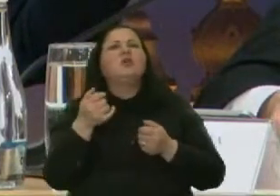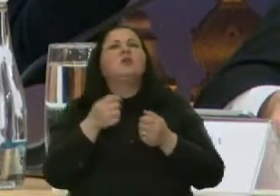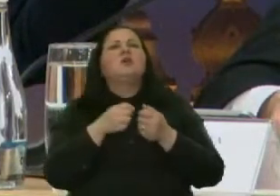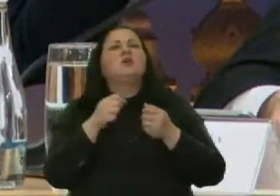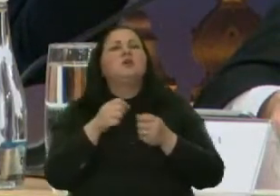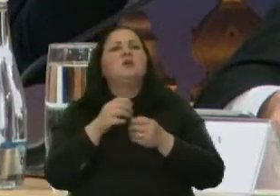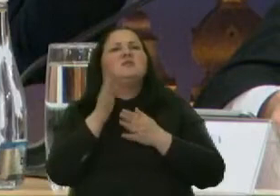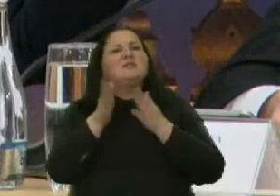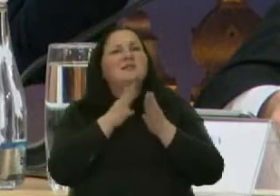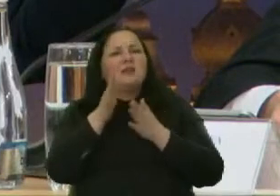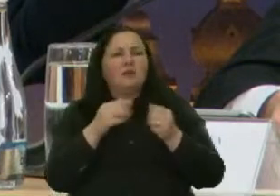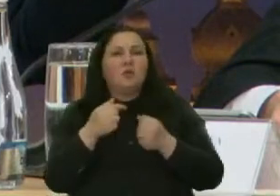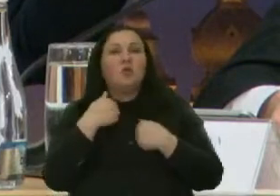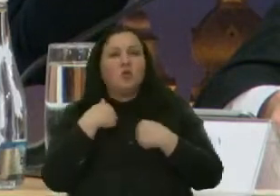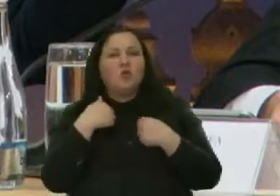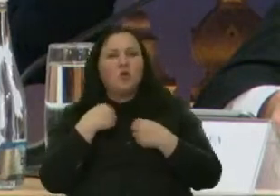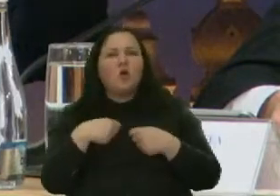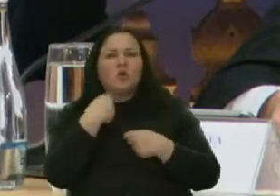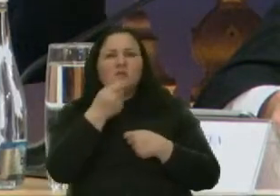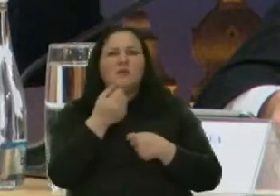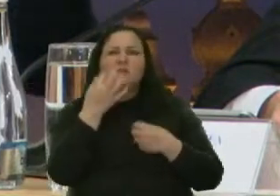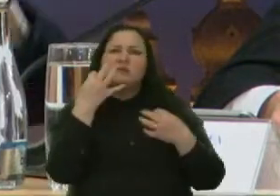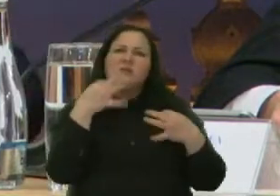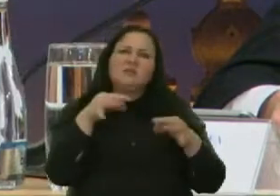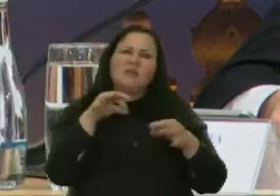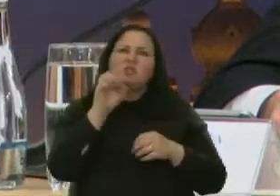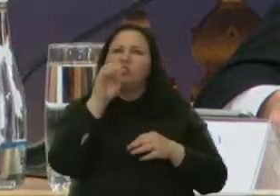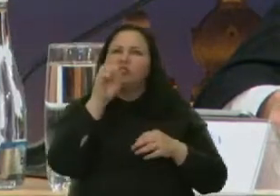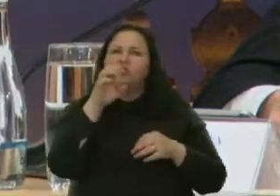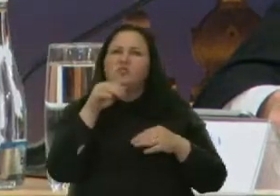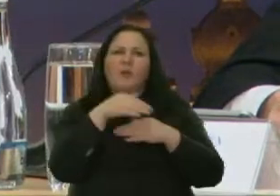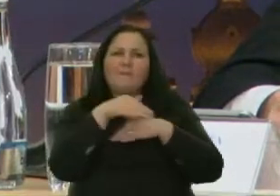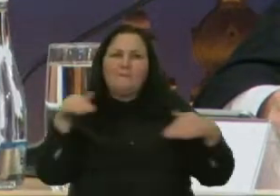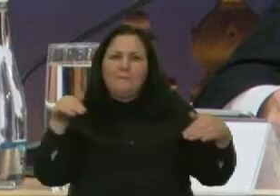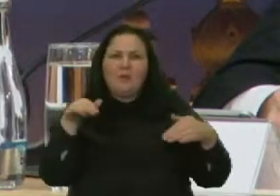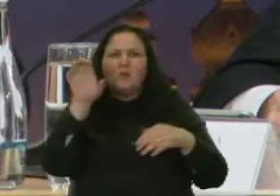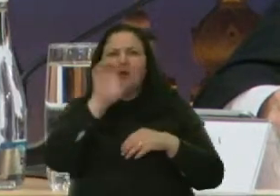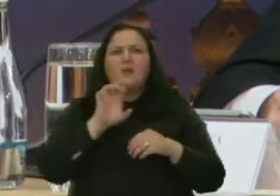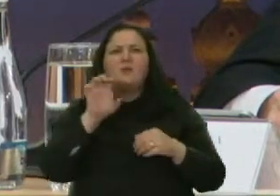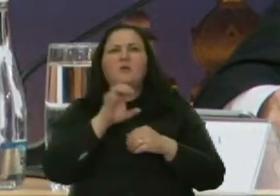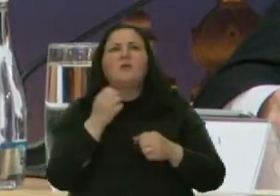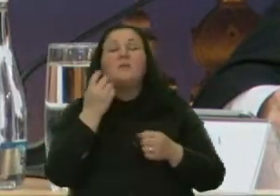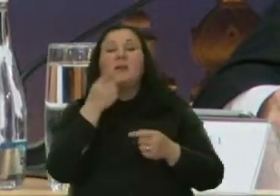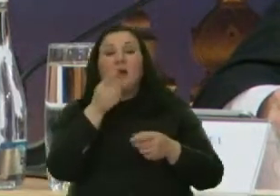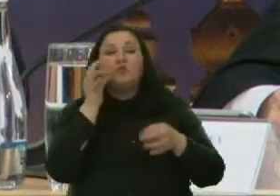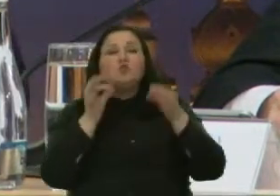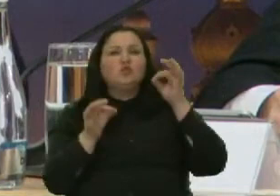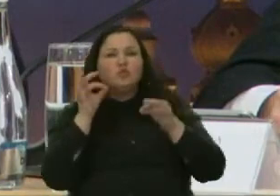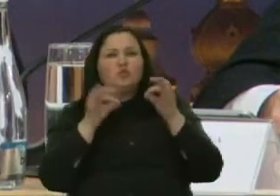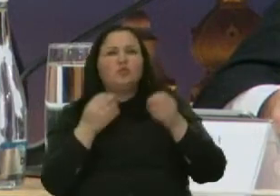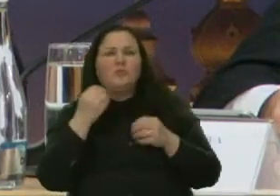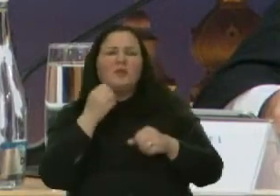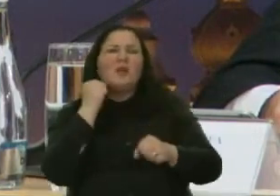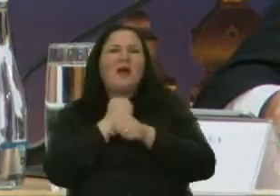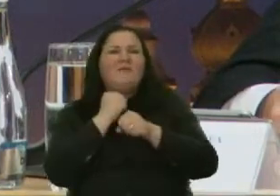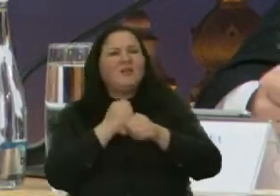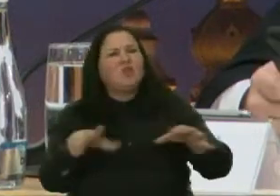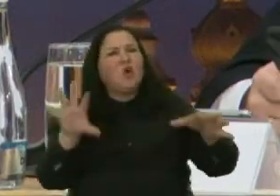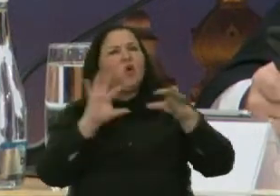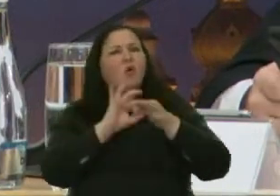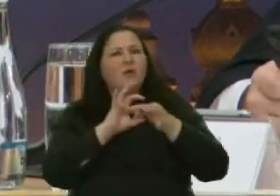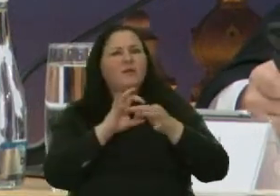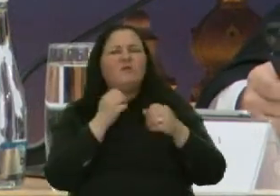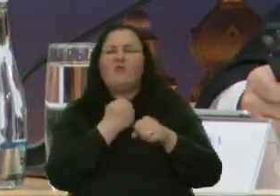noi 10 milioane de euro nu știu exact cât va ieși din su de fezabilitate pentru a realiza acea conectivitate că e atât de